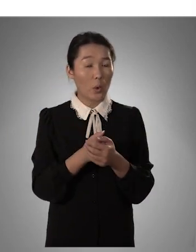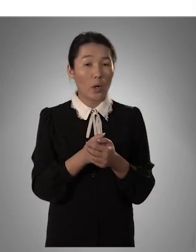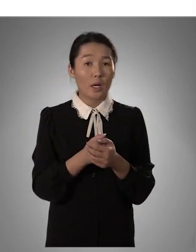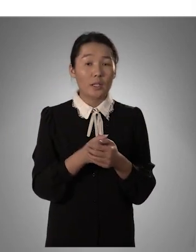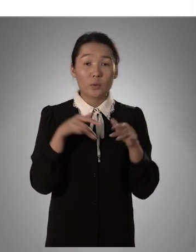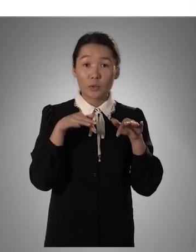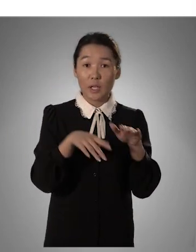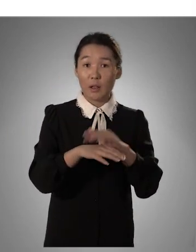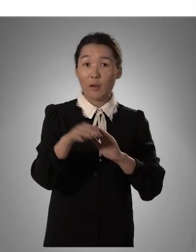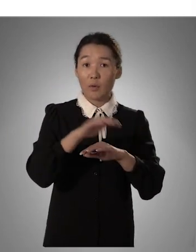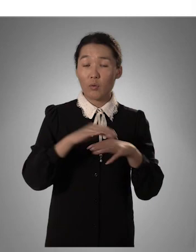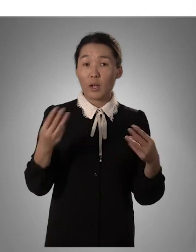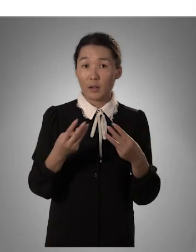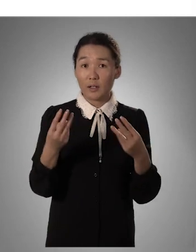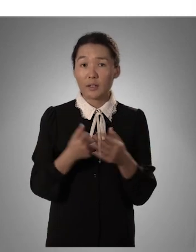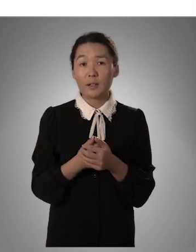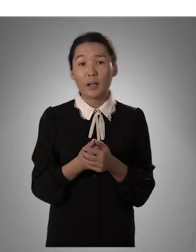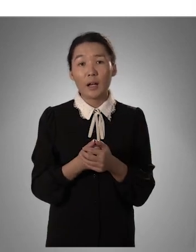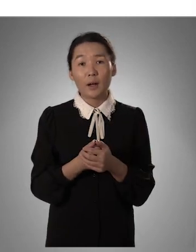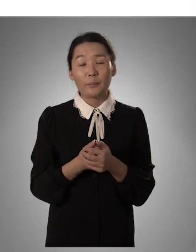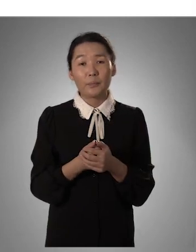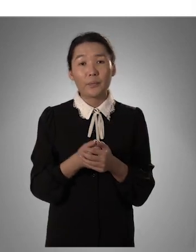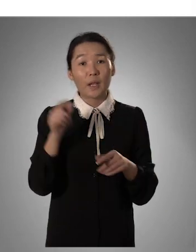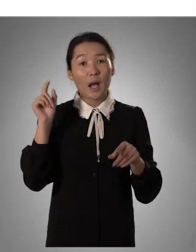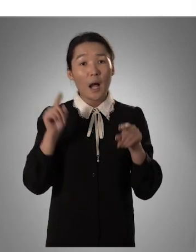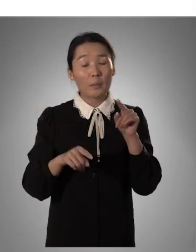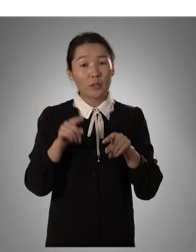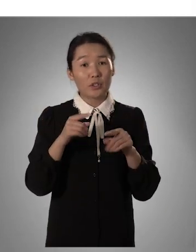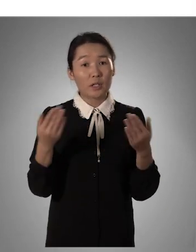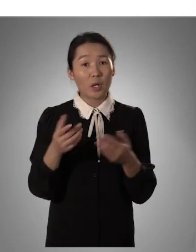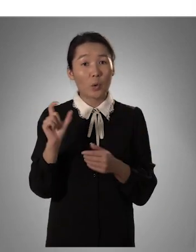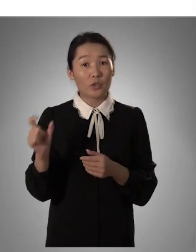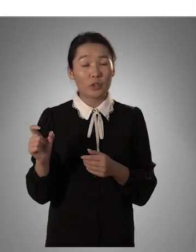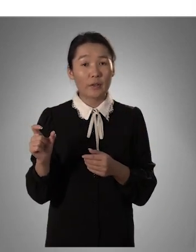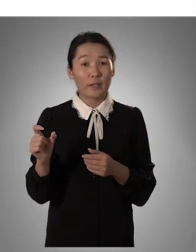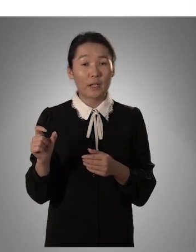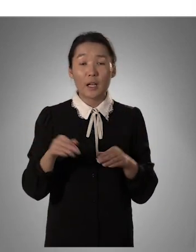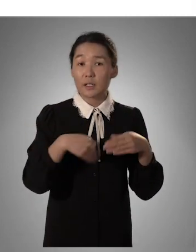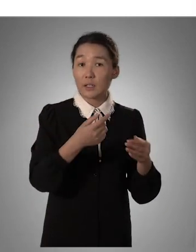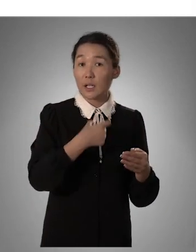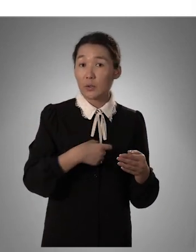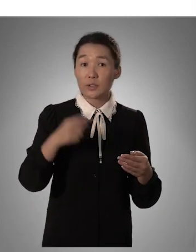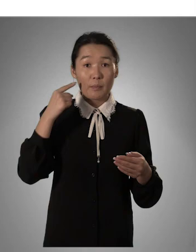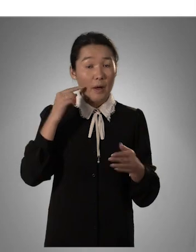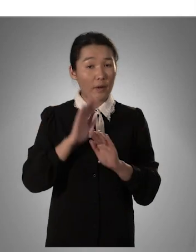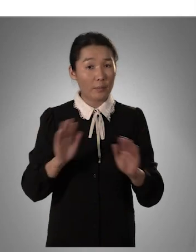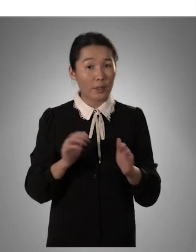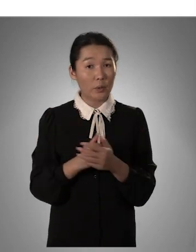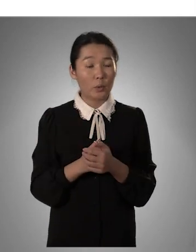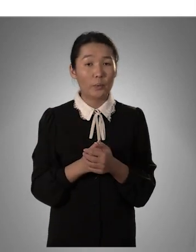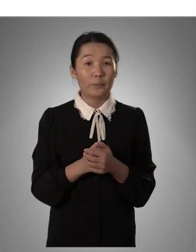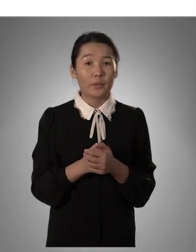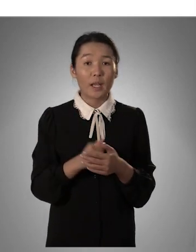горит обычно такой человек не дает себя в обиду ему все нипочем его ничто не берет не